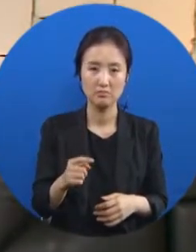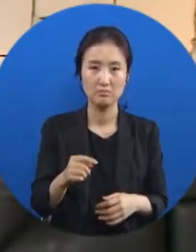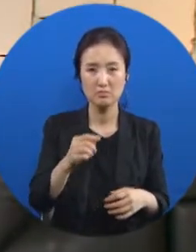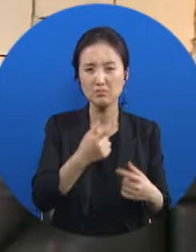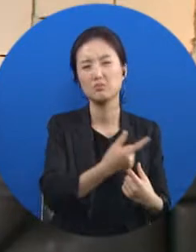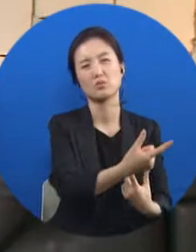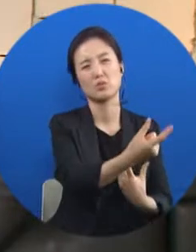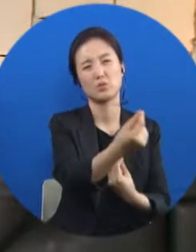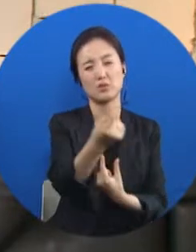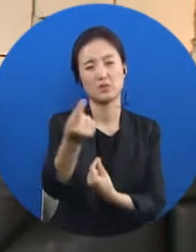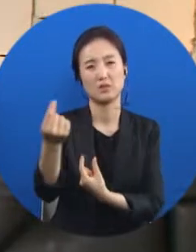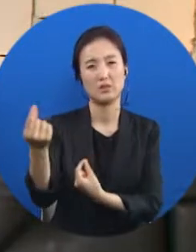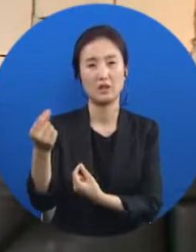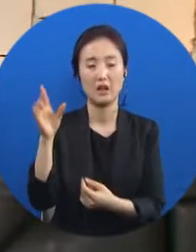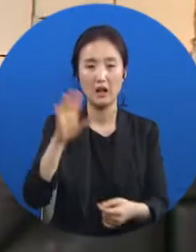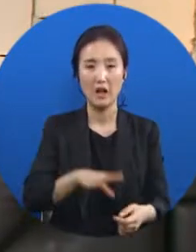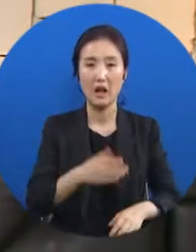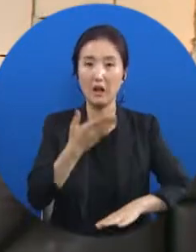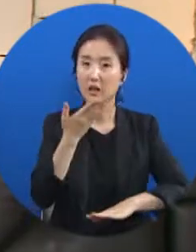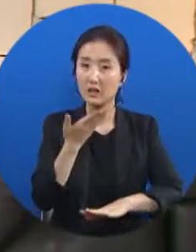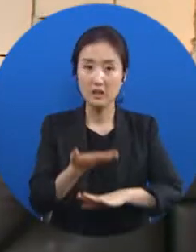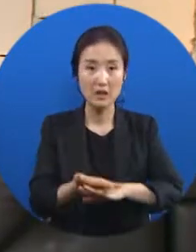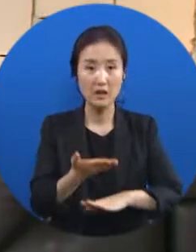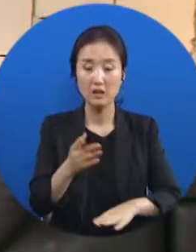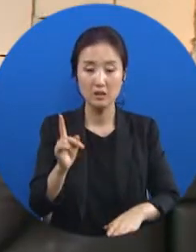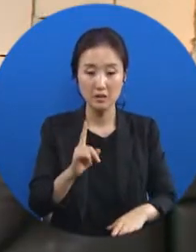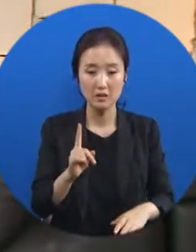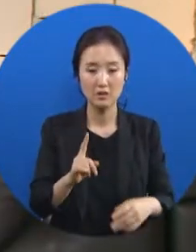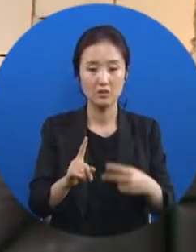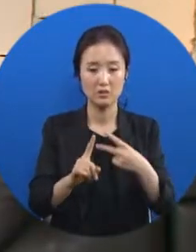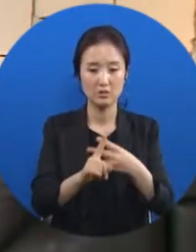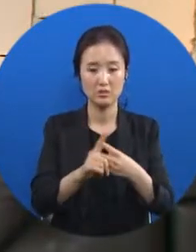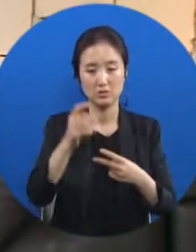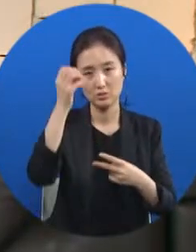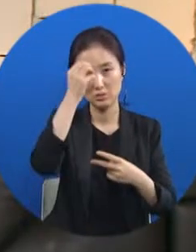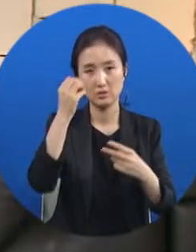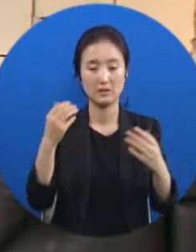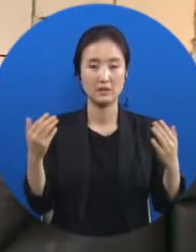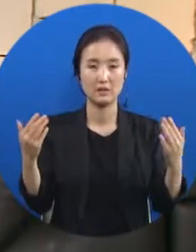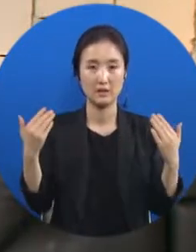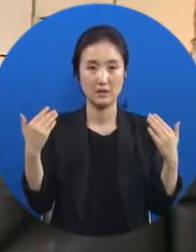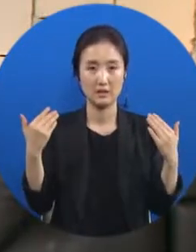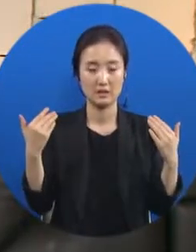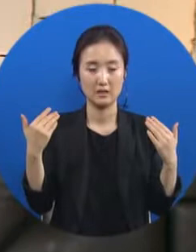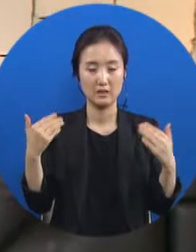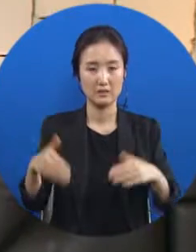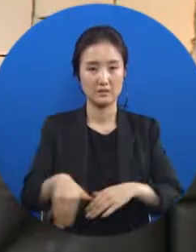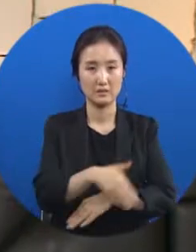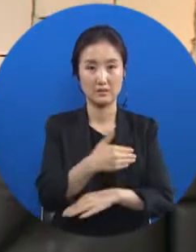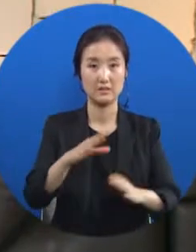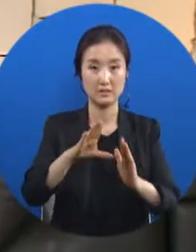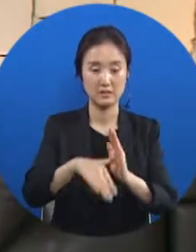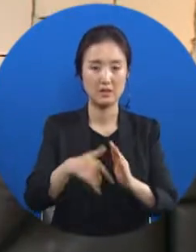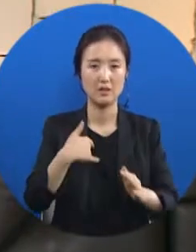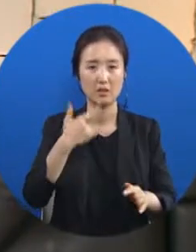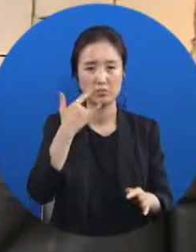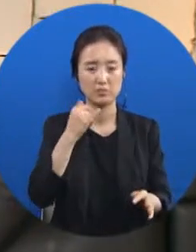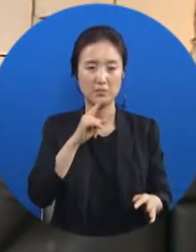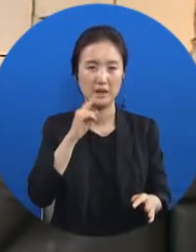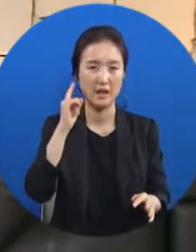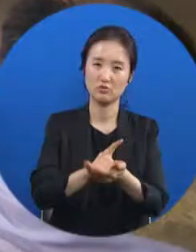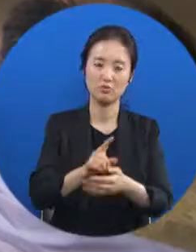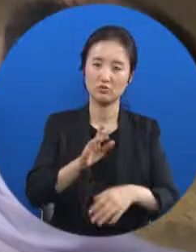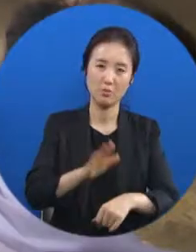똑같았어요. 근데 다만 중고등학교 때 제가 조금 더 부모님 말씀 안 듣고 예, 놀았다는